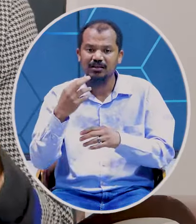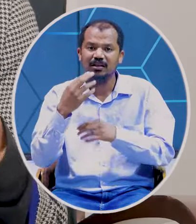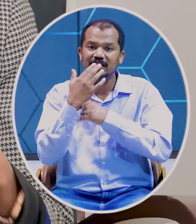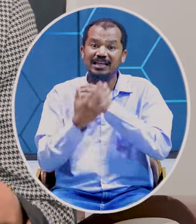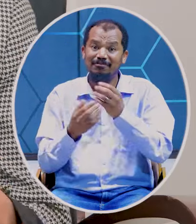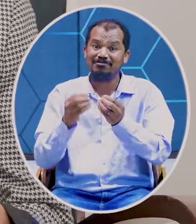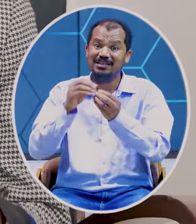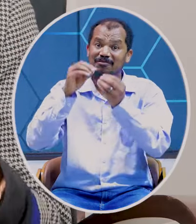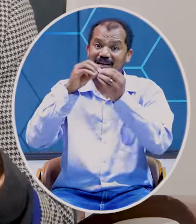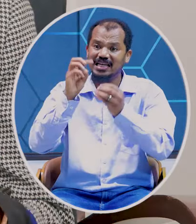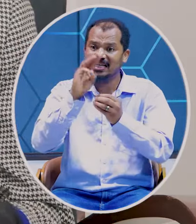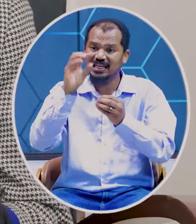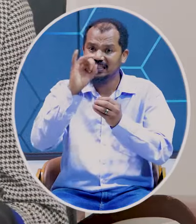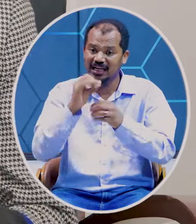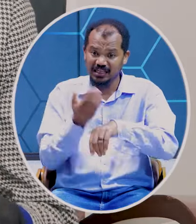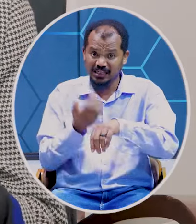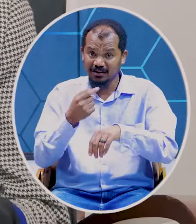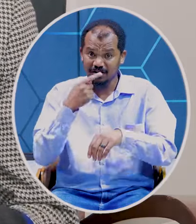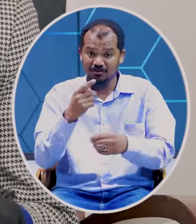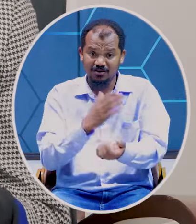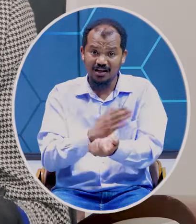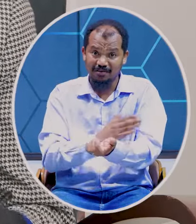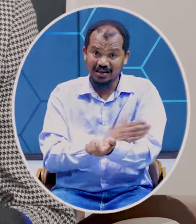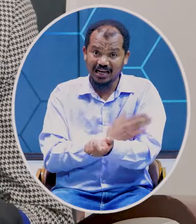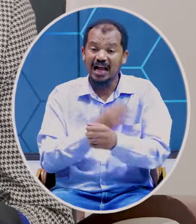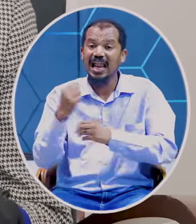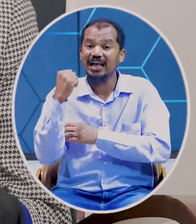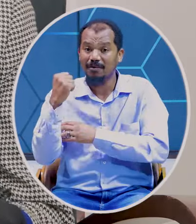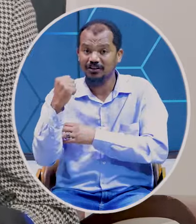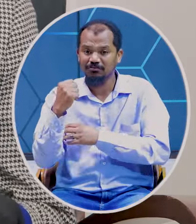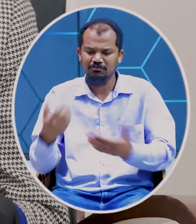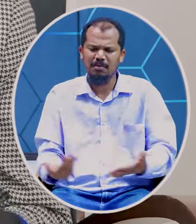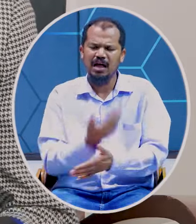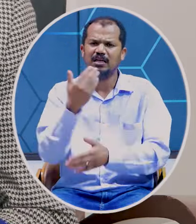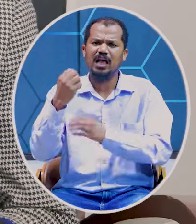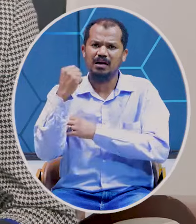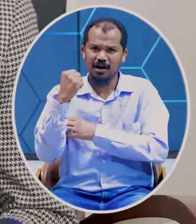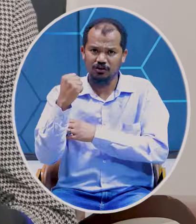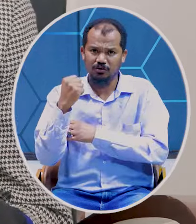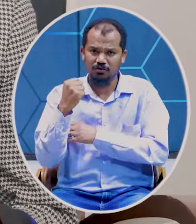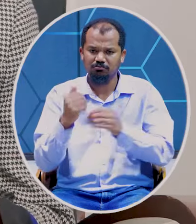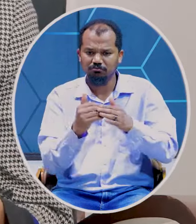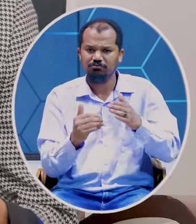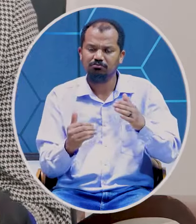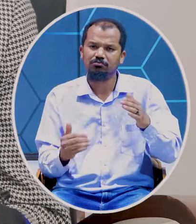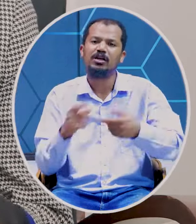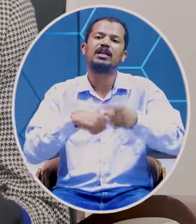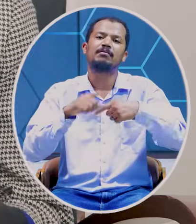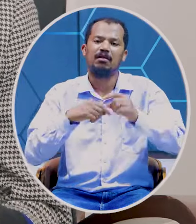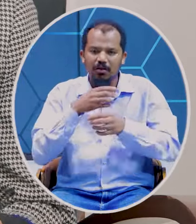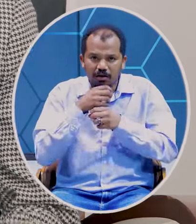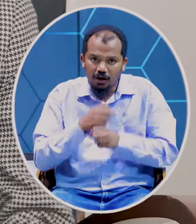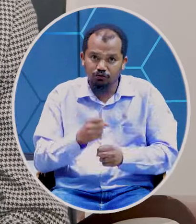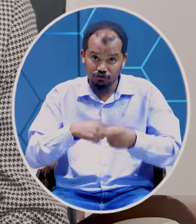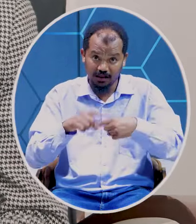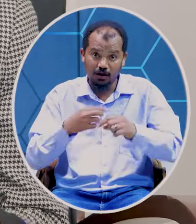እድሜ በጨመረ ቁጥር ሴሎቻችን ቀድም ያለው የማስተካከል አቅማቸው የማደስ አቅማቸው እየቀነሰ ይመጣል